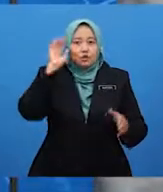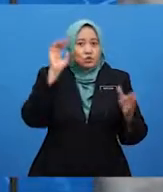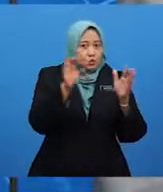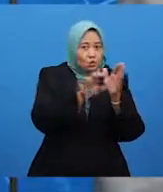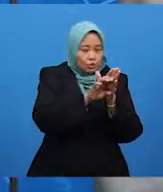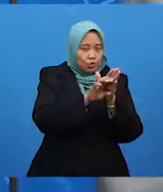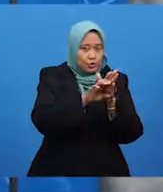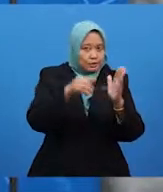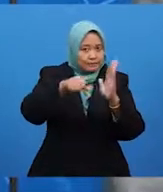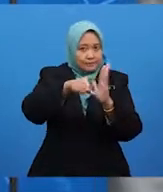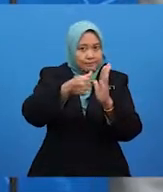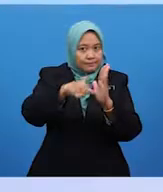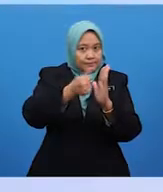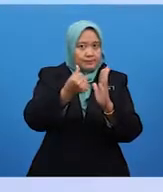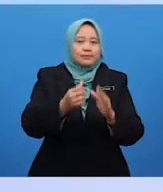karya tiga dimensi, cikgu.